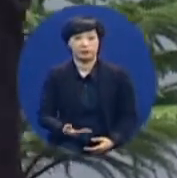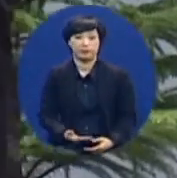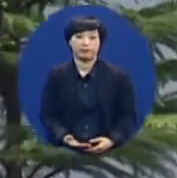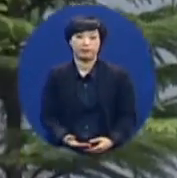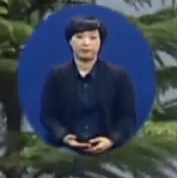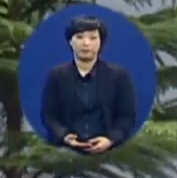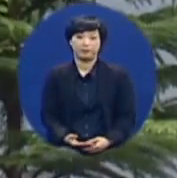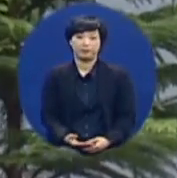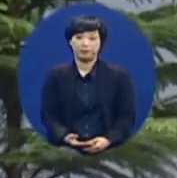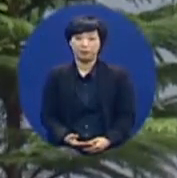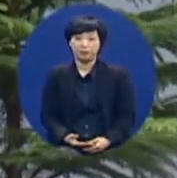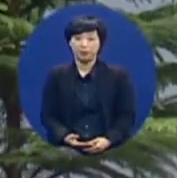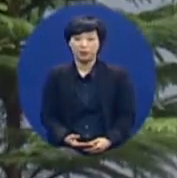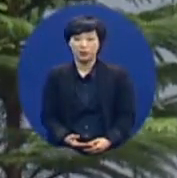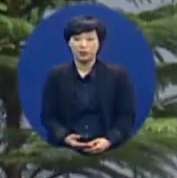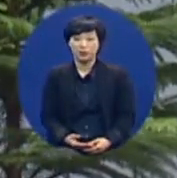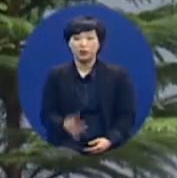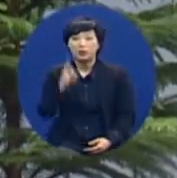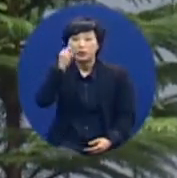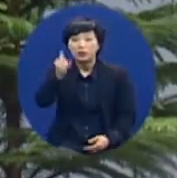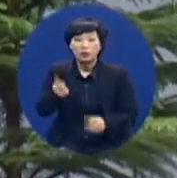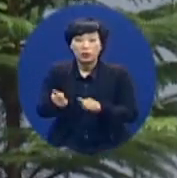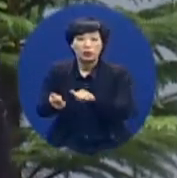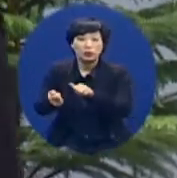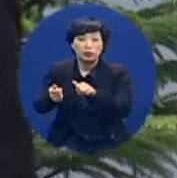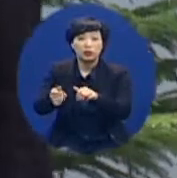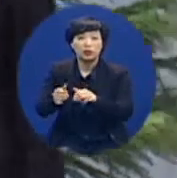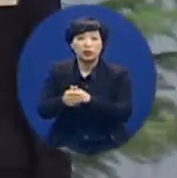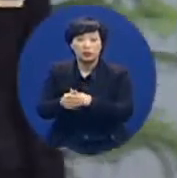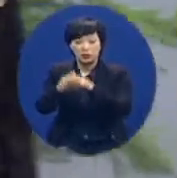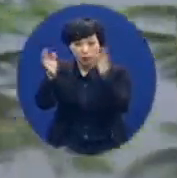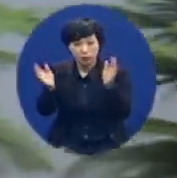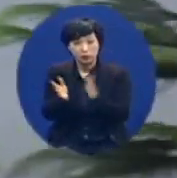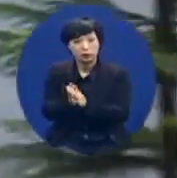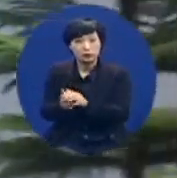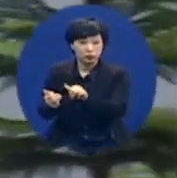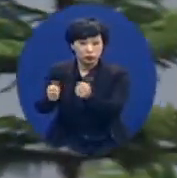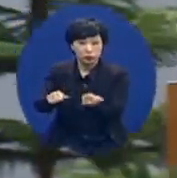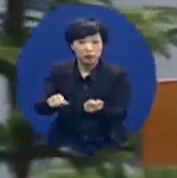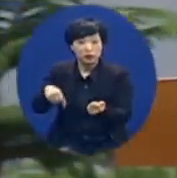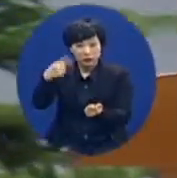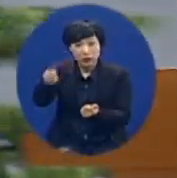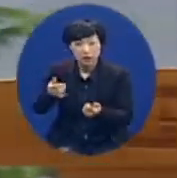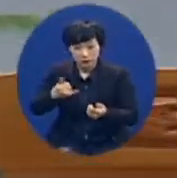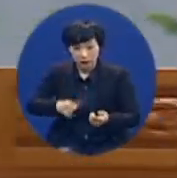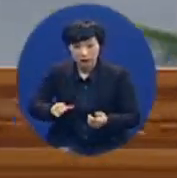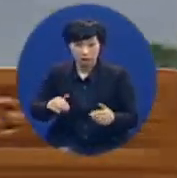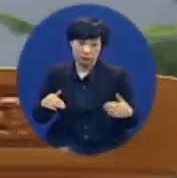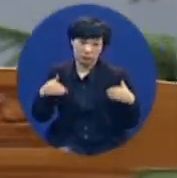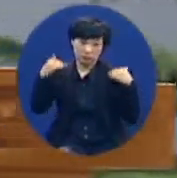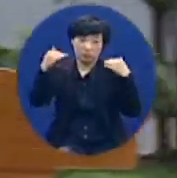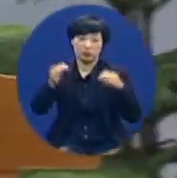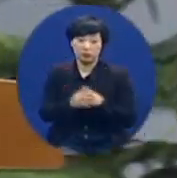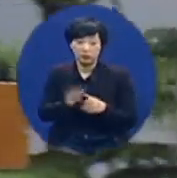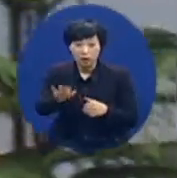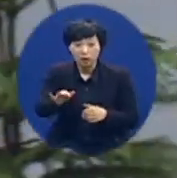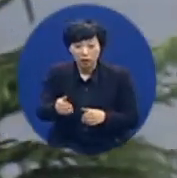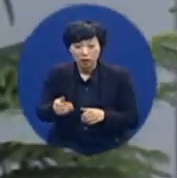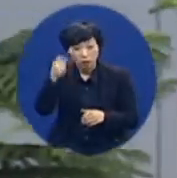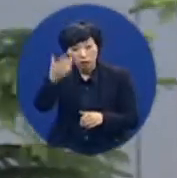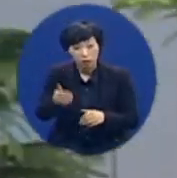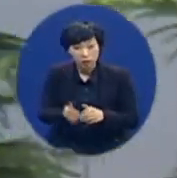어 1세대가 지나가고 2세대가 들어오는 주 당신 죽음